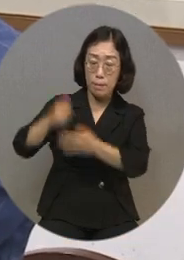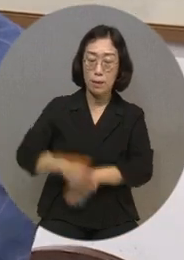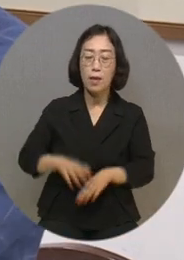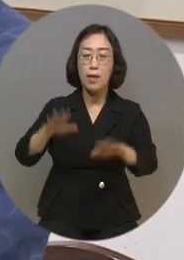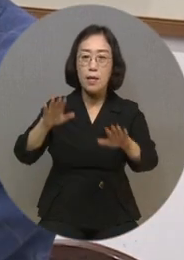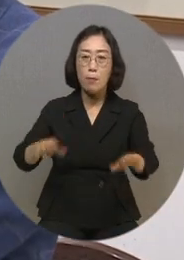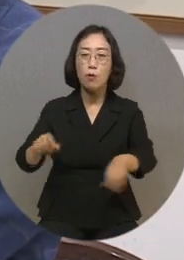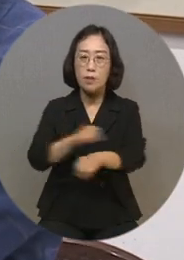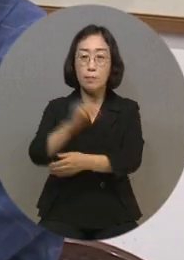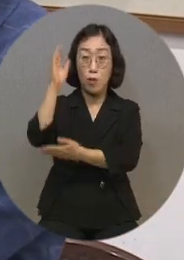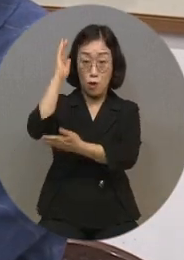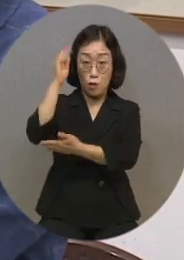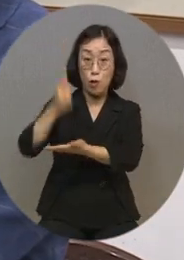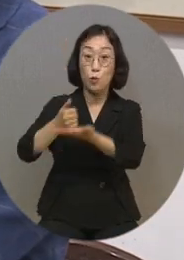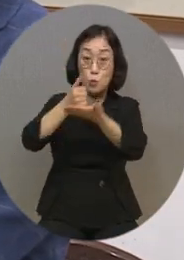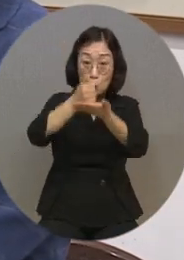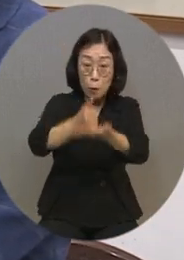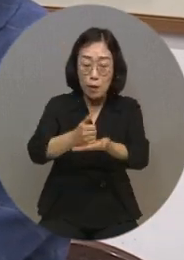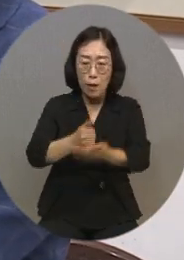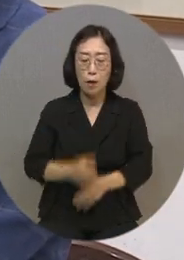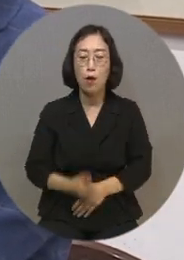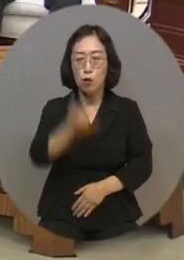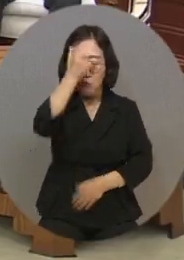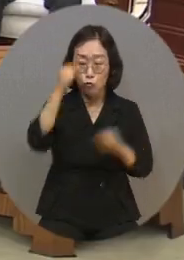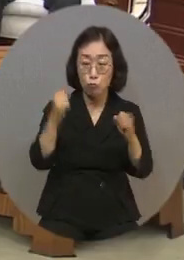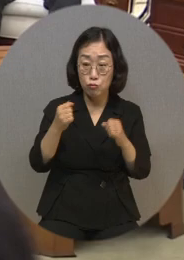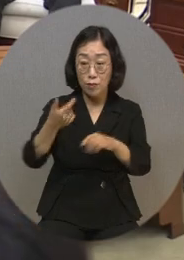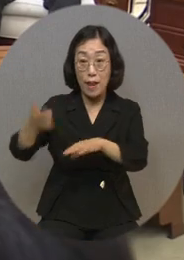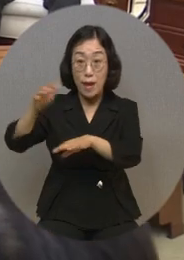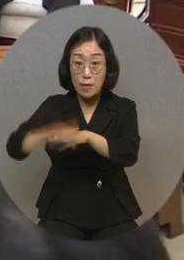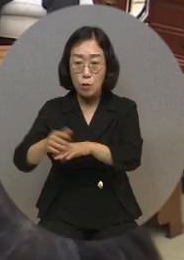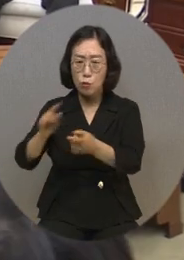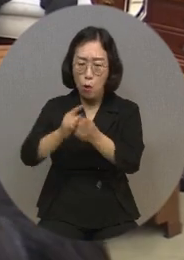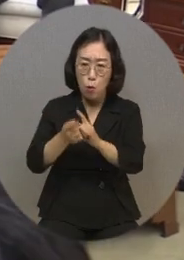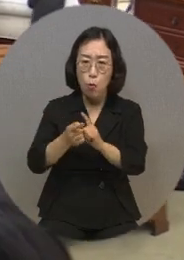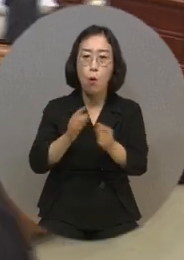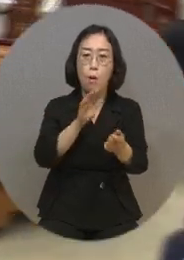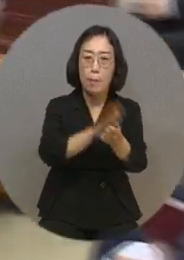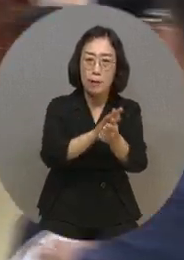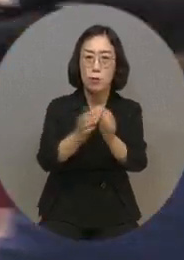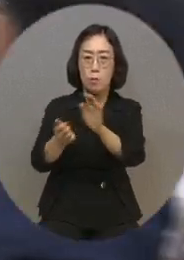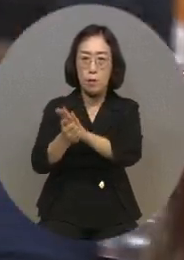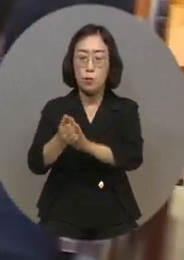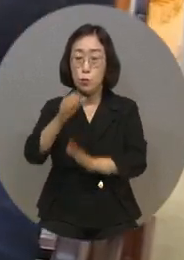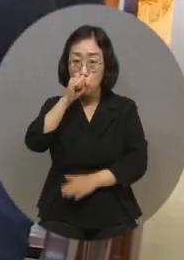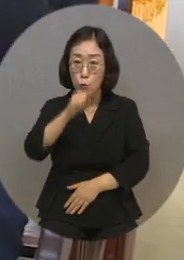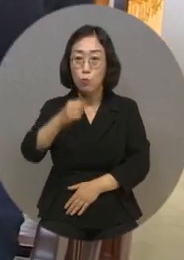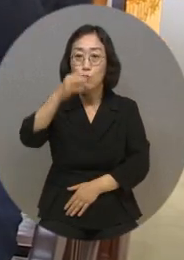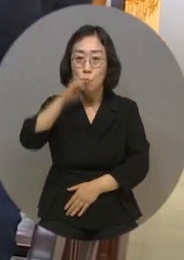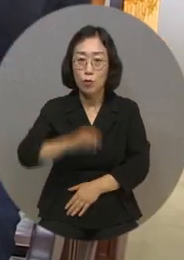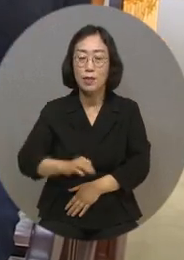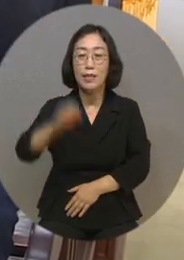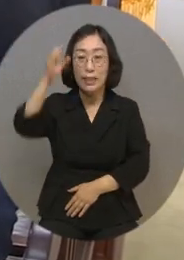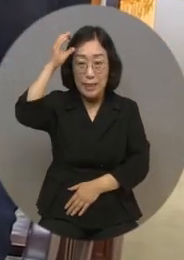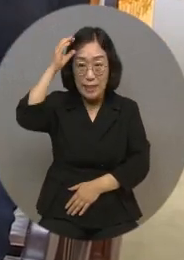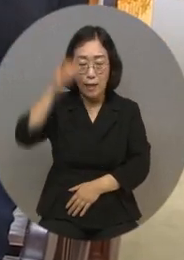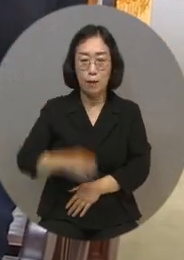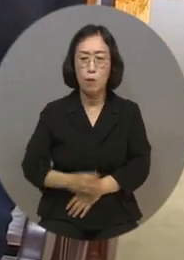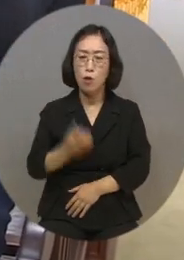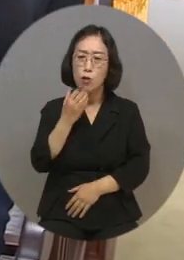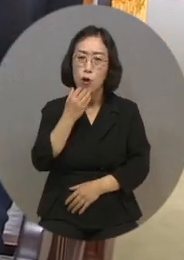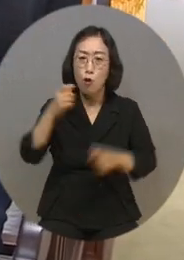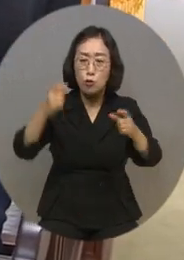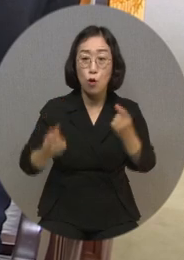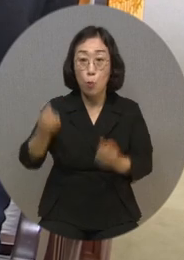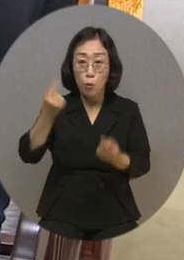이번 특강이 대전과 충북 상생발전의 초석이 되었길 바란다며 대전과 충북이 수도권을